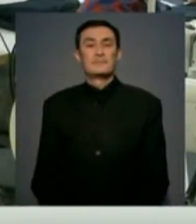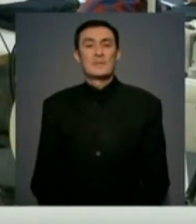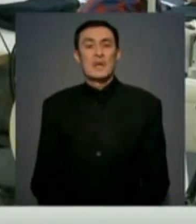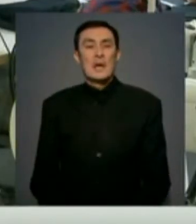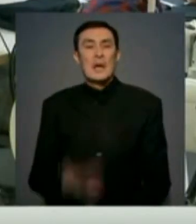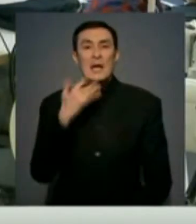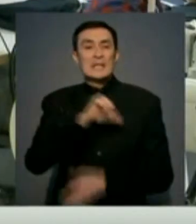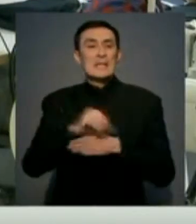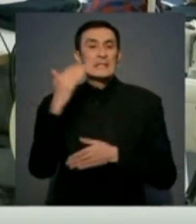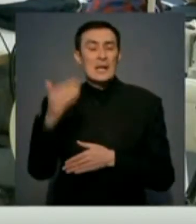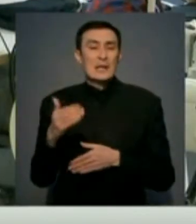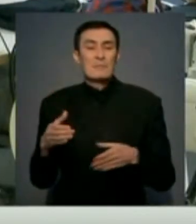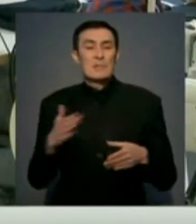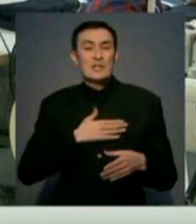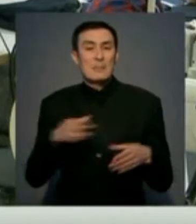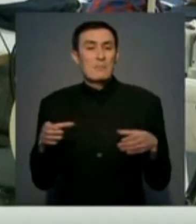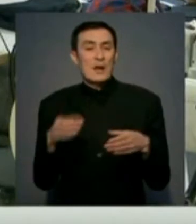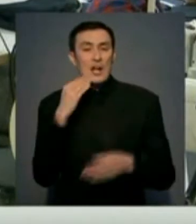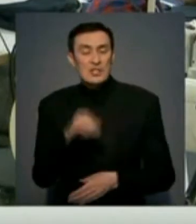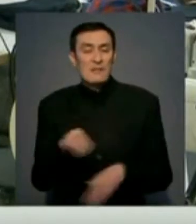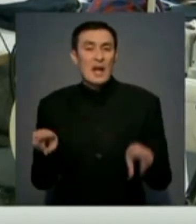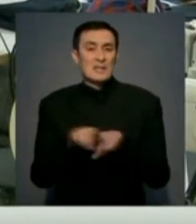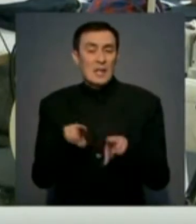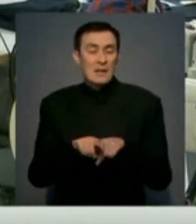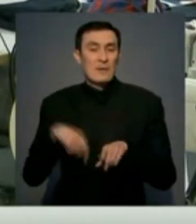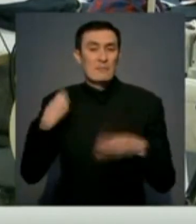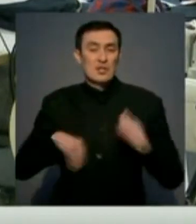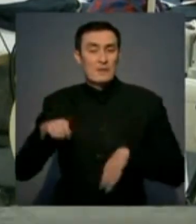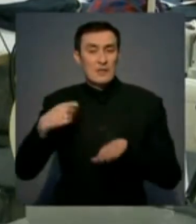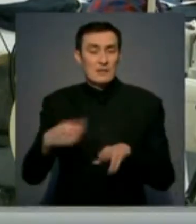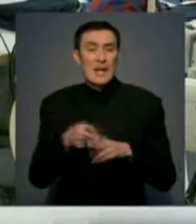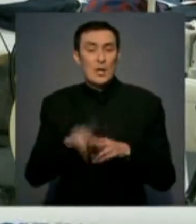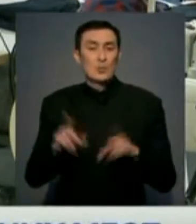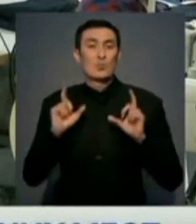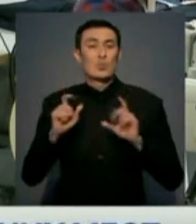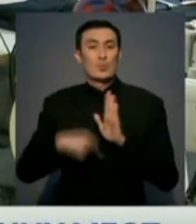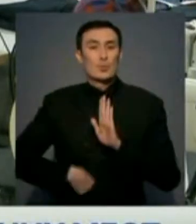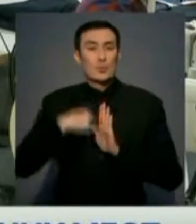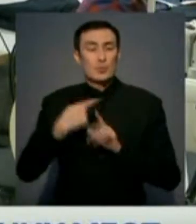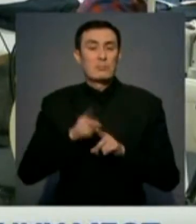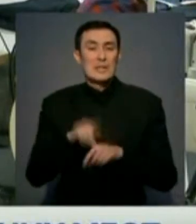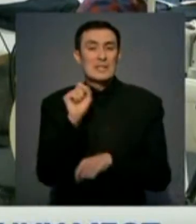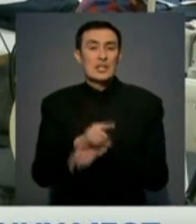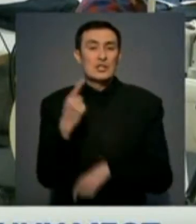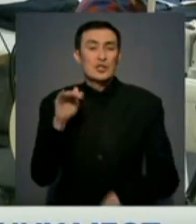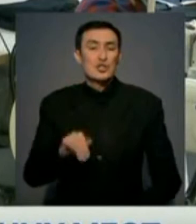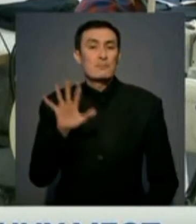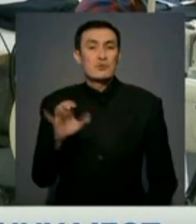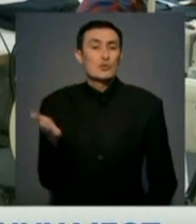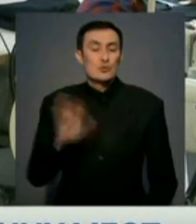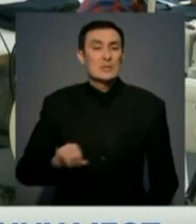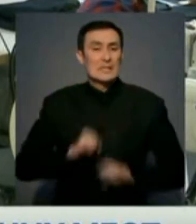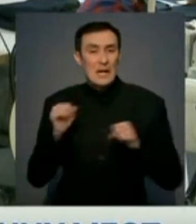От иностранной продукции ничем не отличается. Качество одинаковое. К примеру, на эту куртку мы получили заказ на 1500 штук.